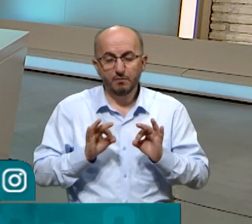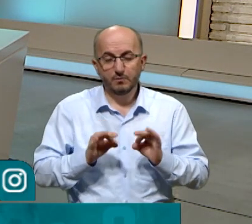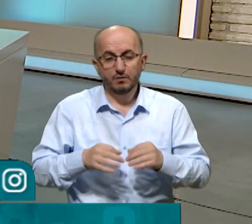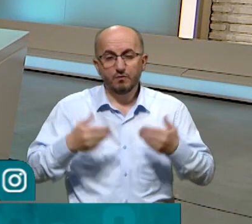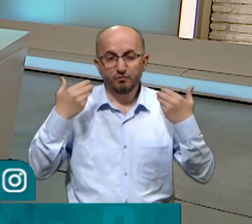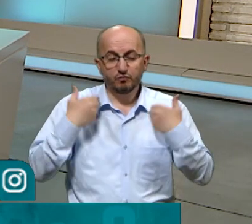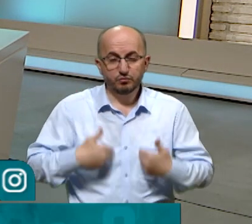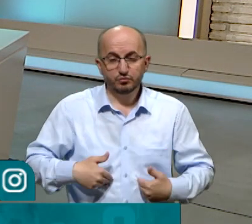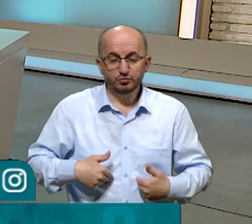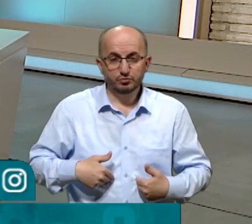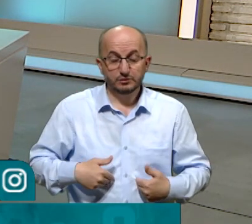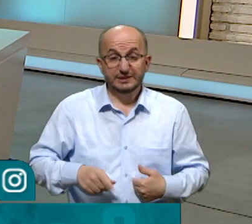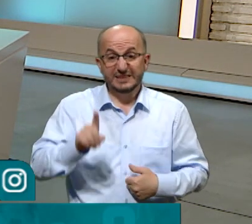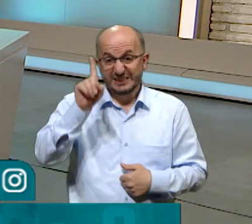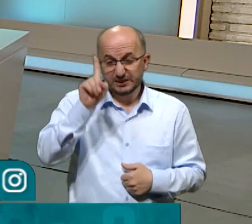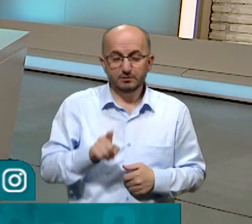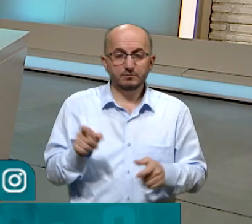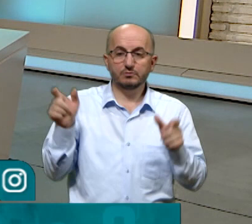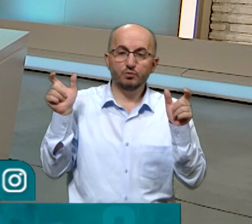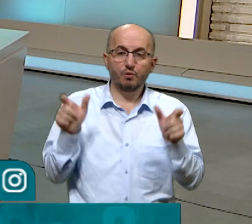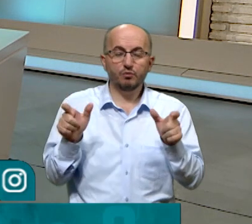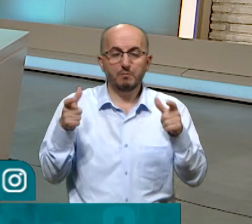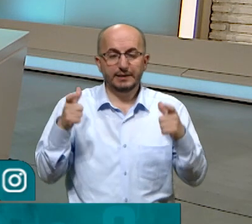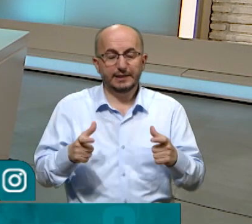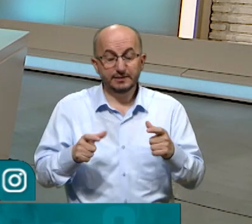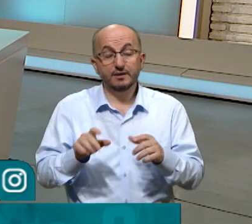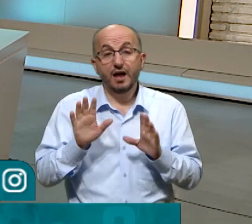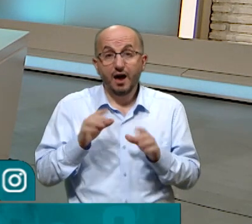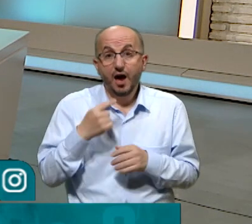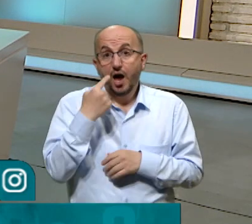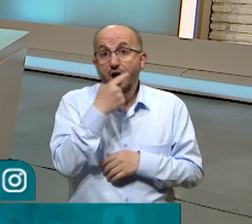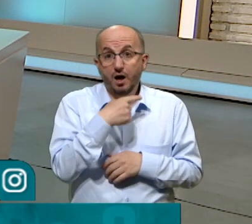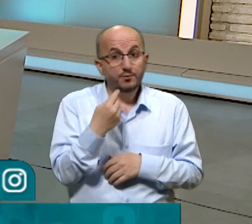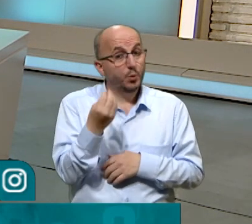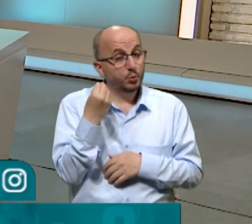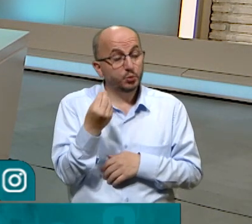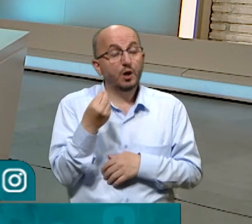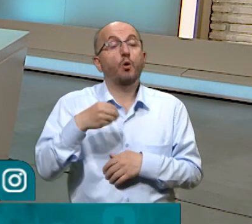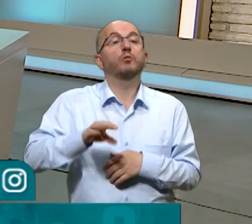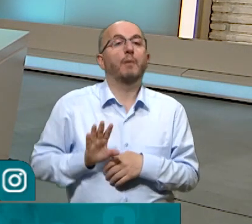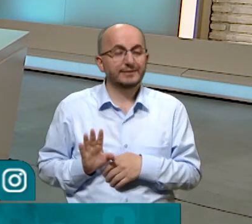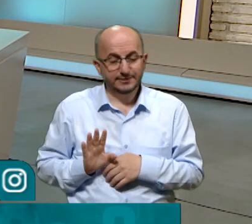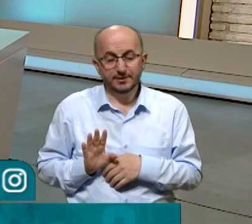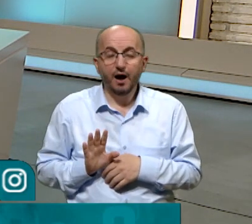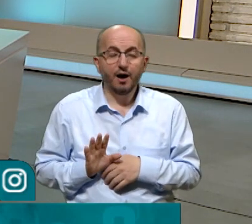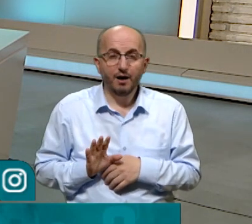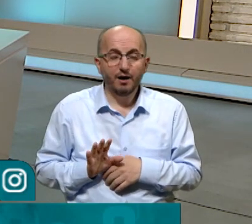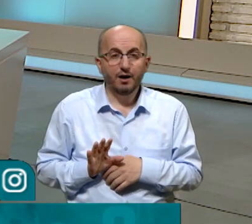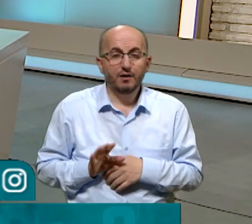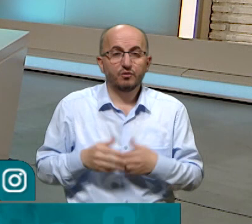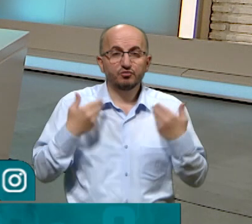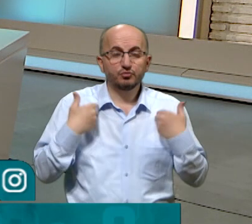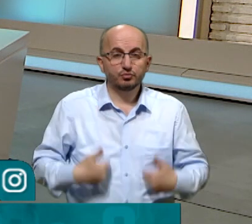ilk karakol olur ilk savunma yeridir Eğer Orası güzel muhkem edilmesi tahkim edilmez ise